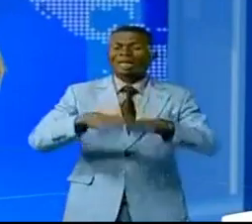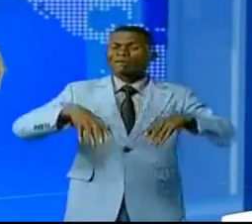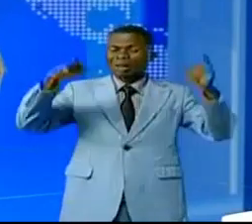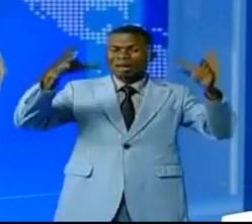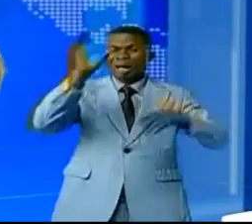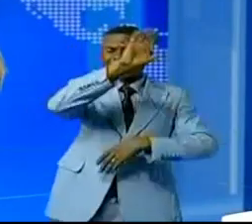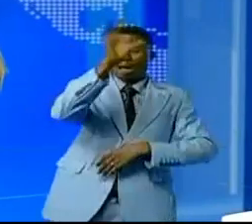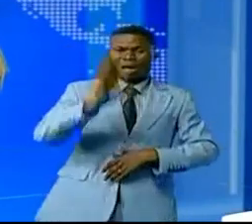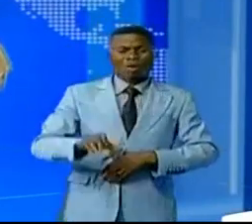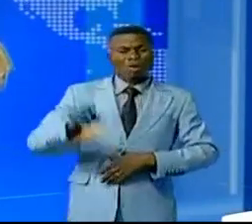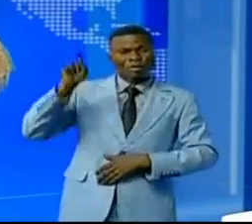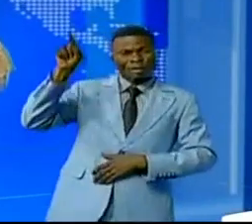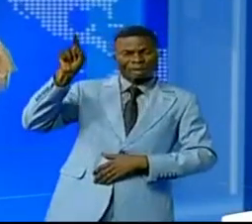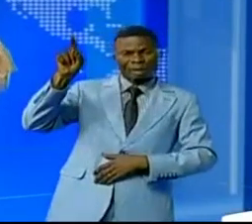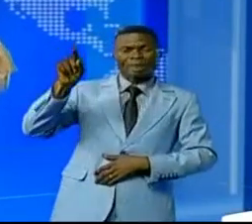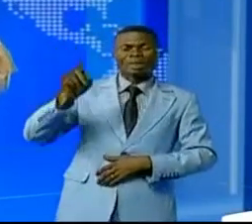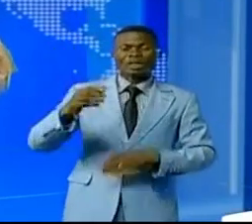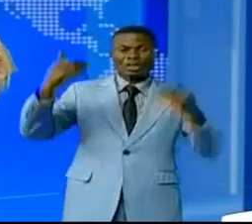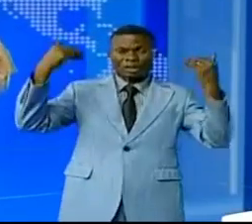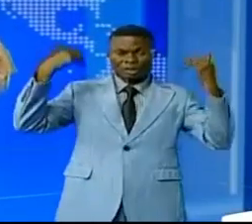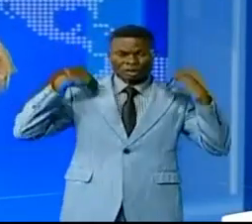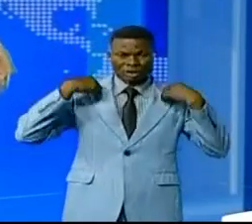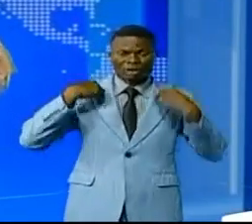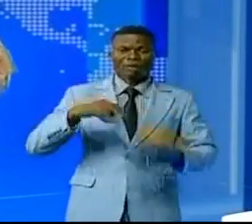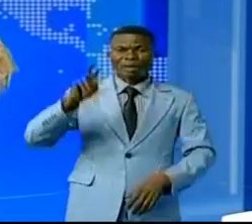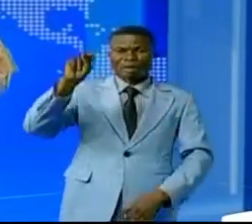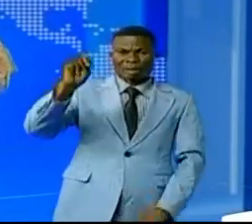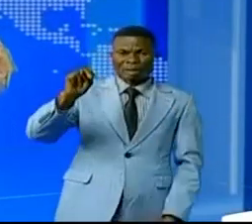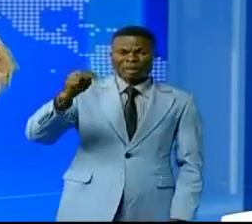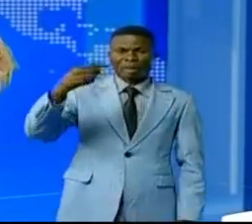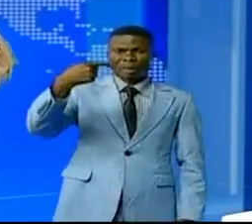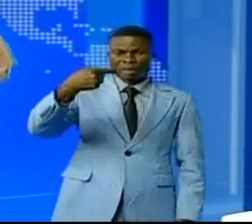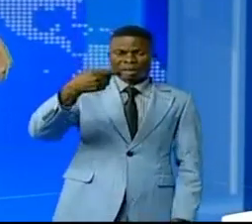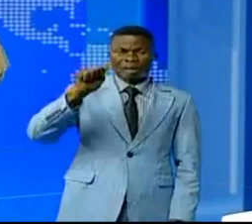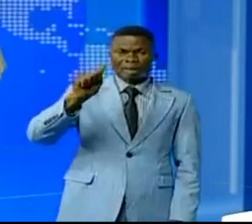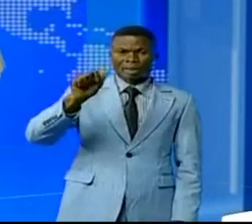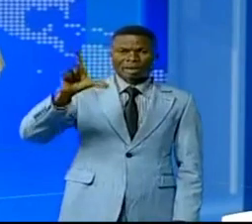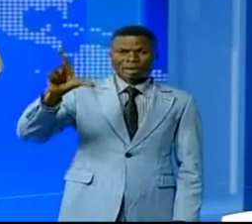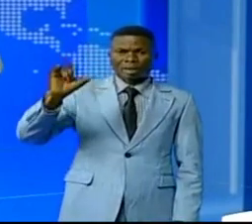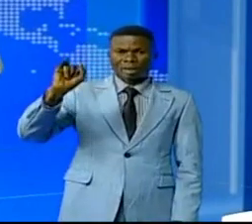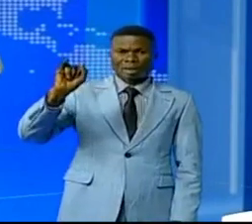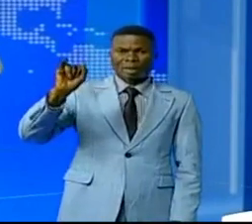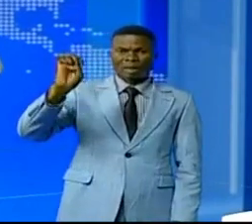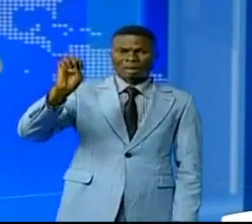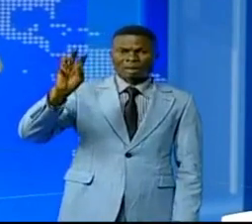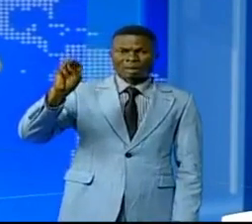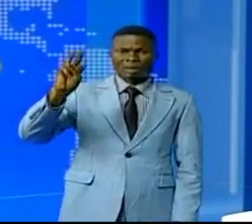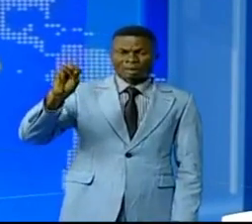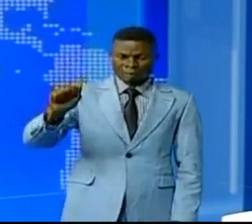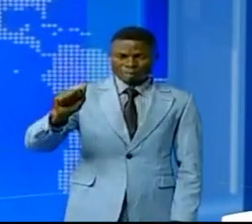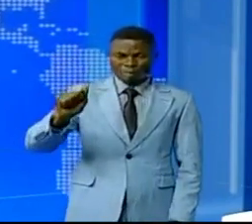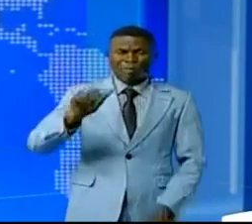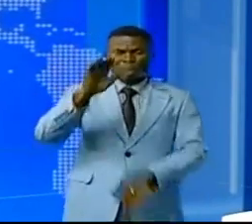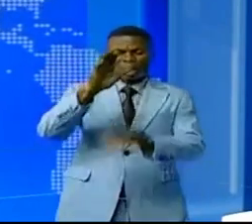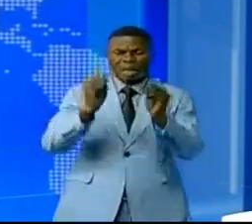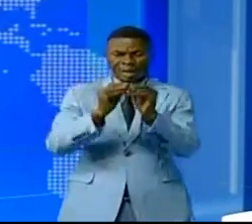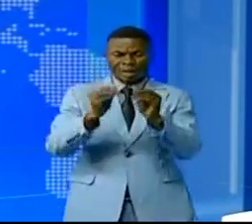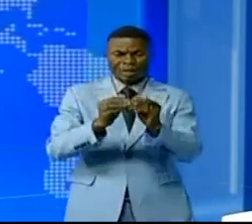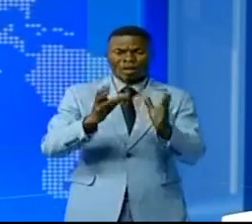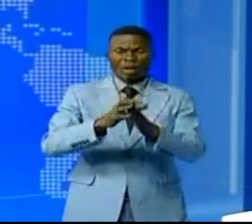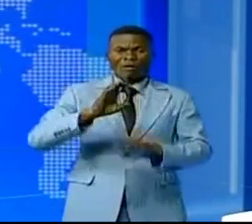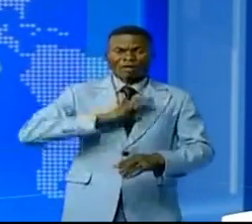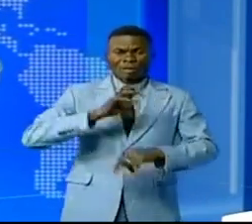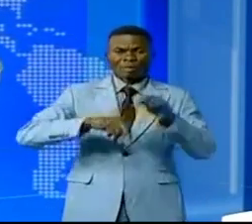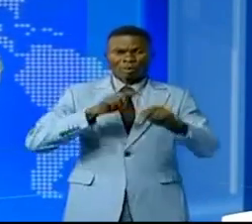de Ngaliema. L'autorité communale a réuni les responsables locaux de la police nationale et de renseignement